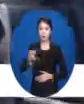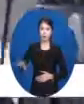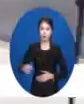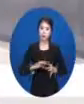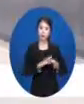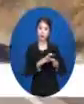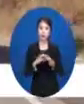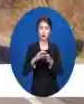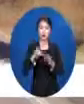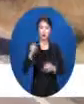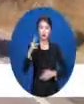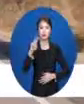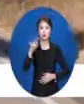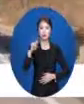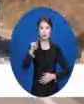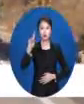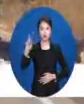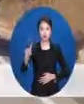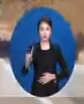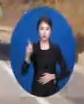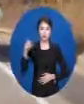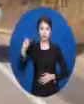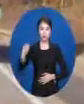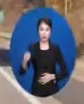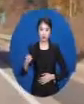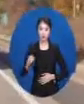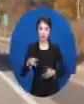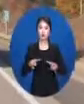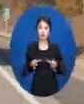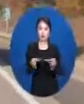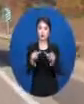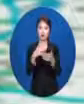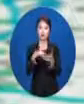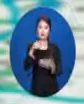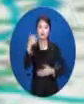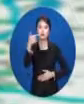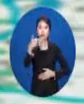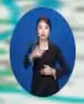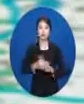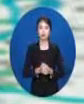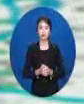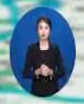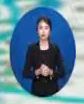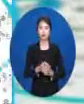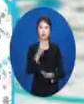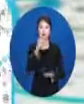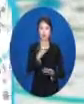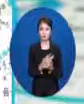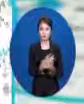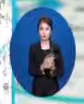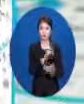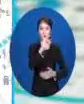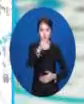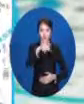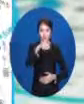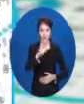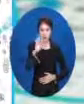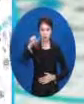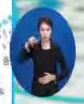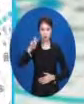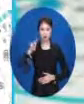연장 129.1km 6차로로 구상되고 있는데요. 천안 구간은 입장면,